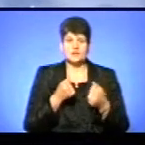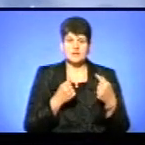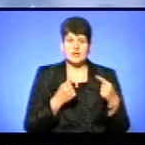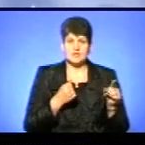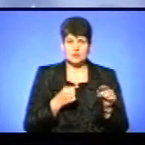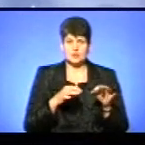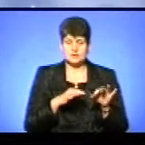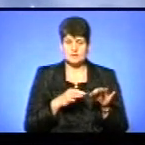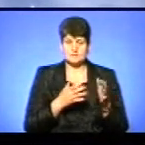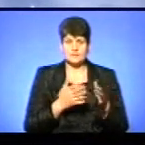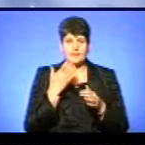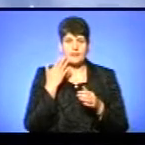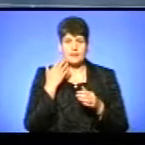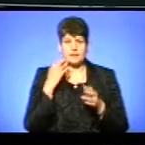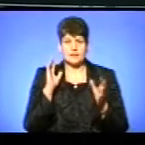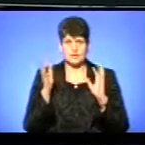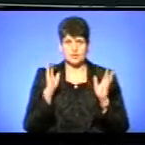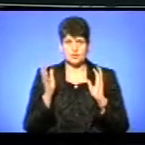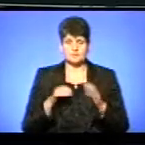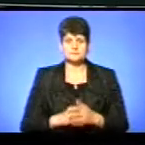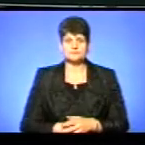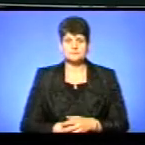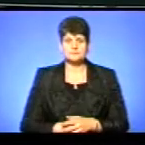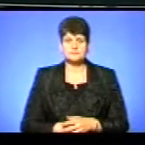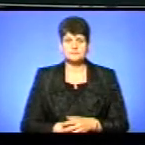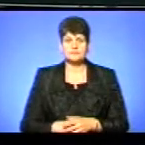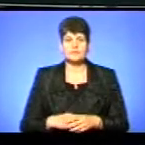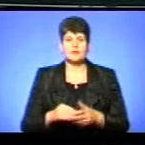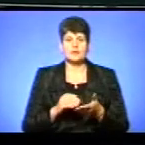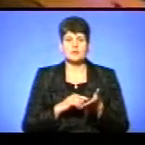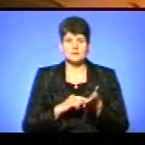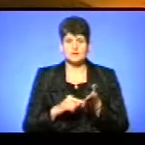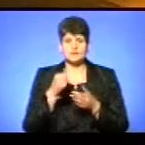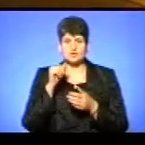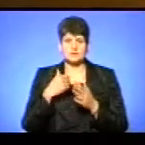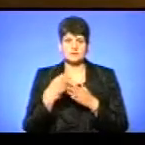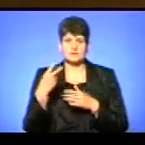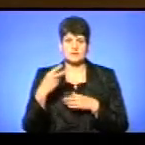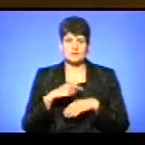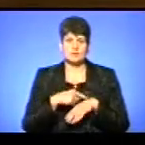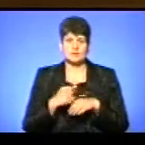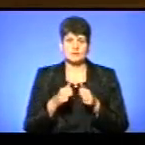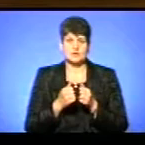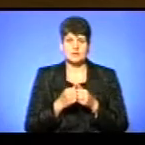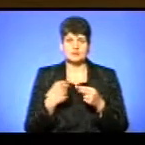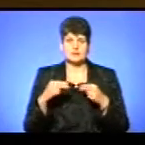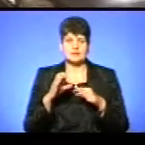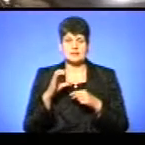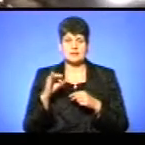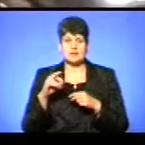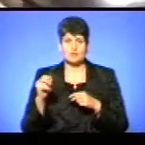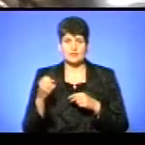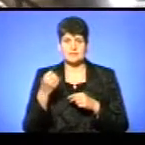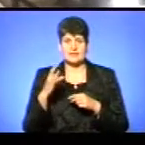засобу легкий струс. Зазначу, вчора близько 20-ї години поблизу супермаркету «Сільпо» на